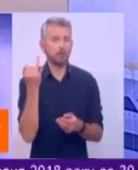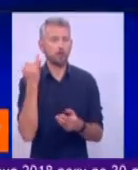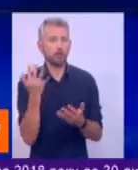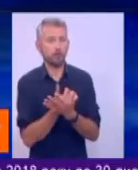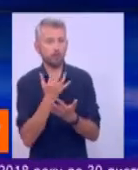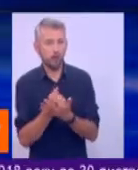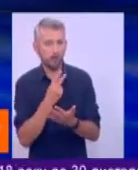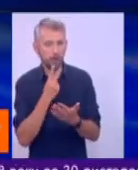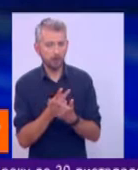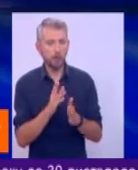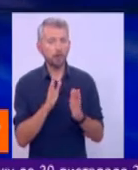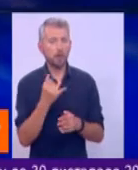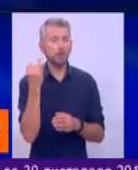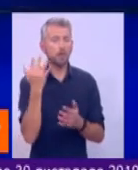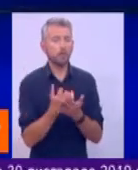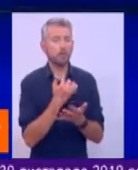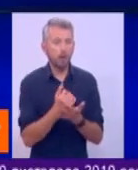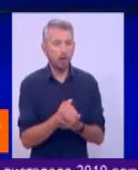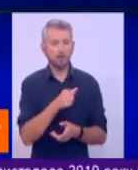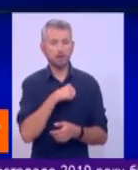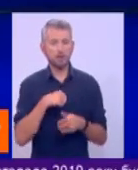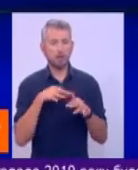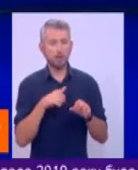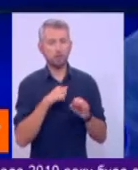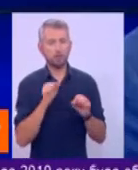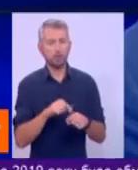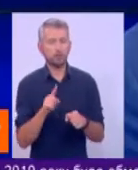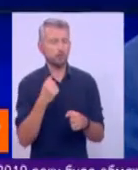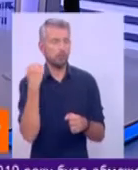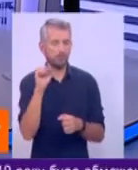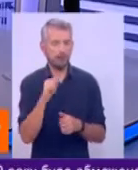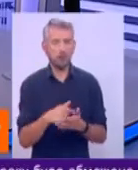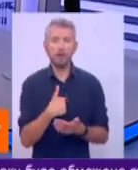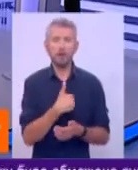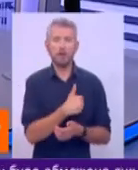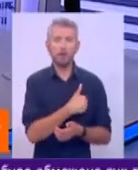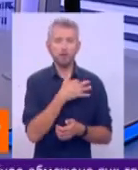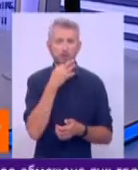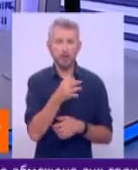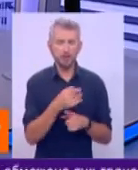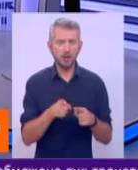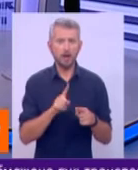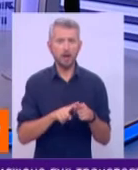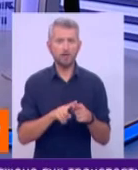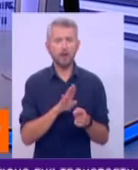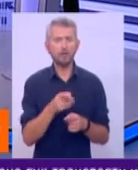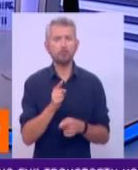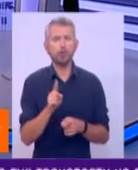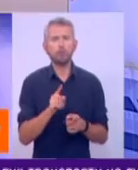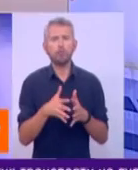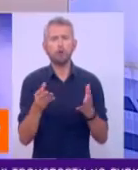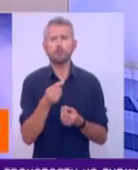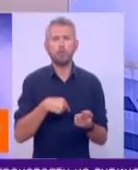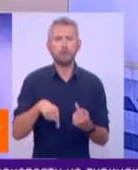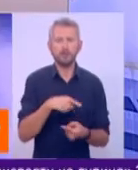успіху, тому що тільки історії успіху, на самом деле, ми можемо щось побідити. Я ще хочу сказати, що це не те, що великий бізнес,